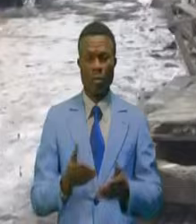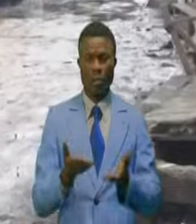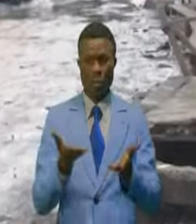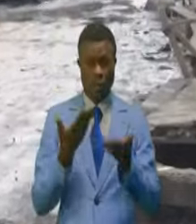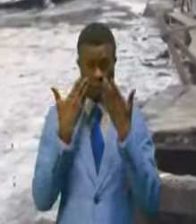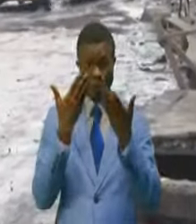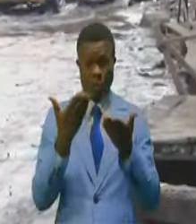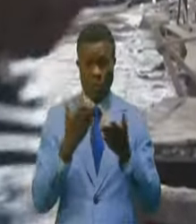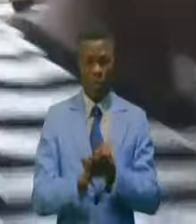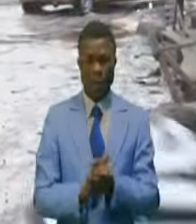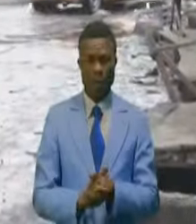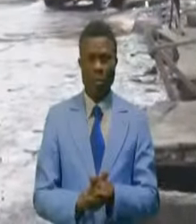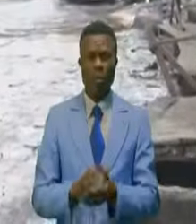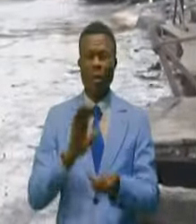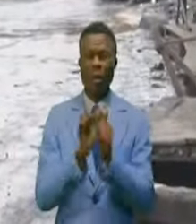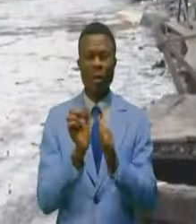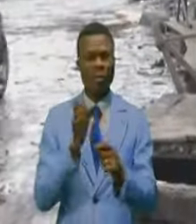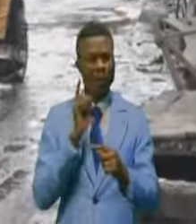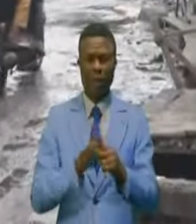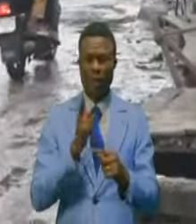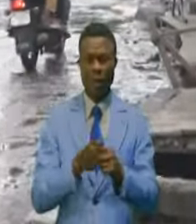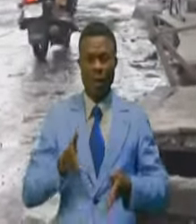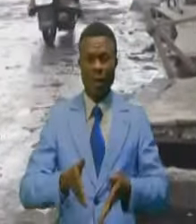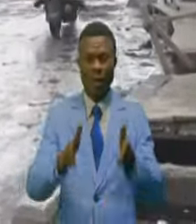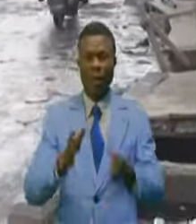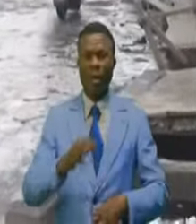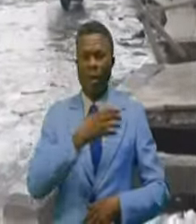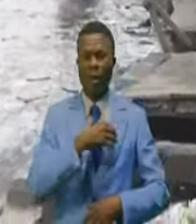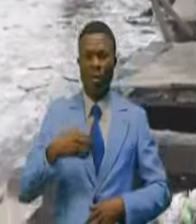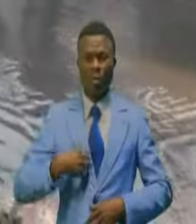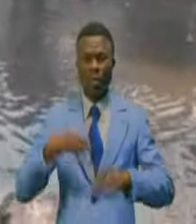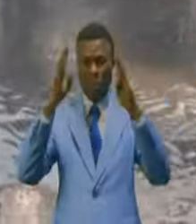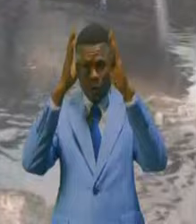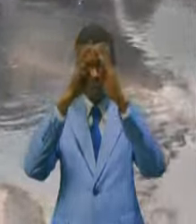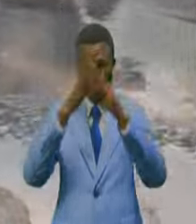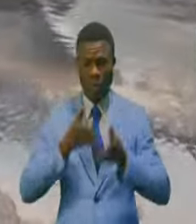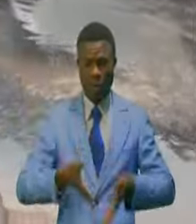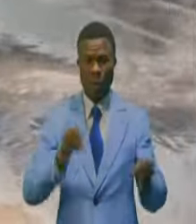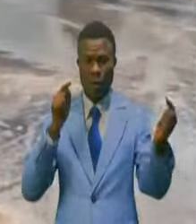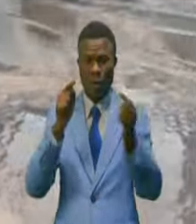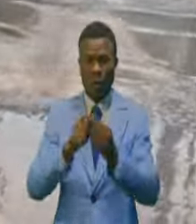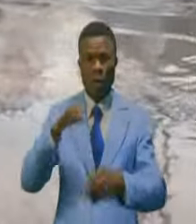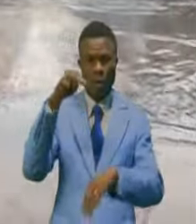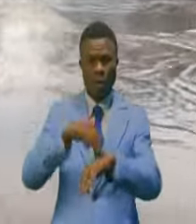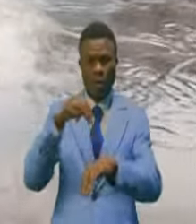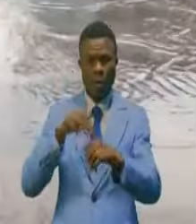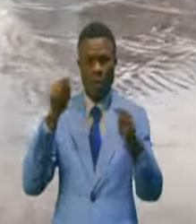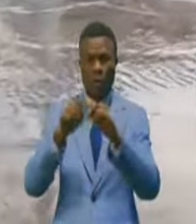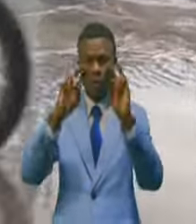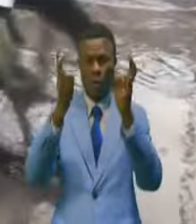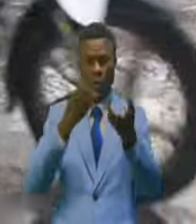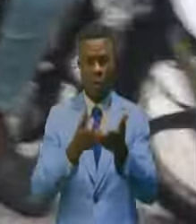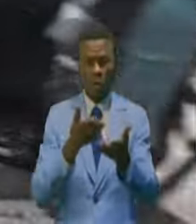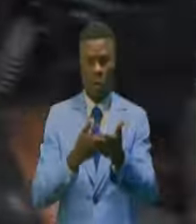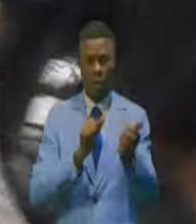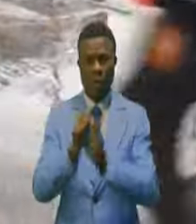On se croirait dans un lac artificiel et pourtant c'est l'avenue Mama Yemo, avenue qui va de la route des Matadi à partir de la DGC